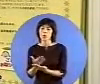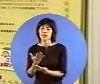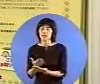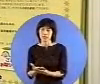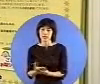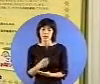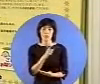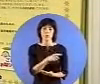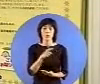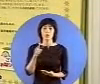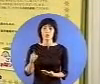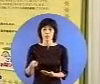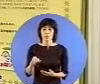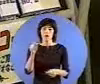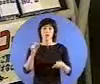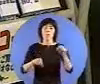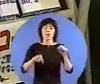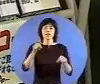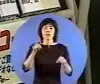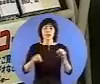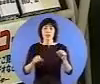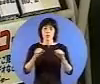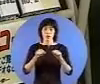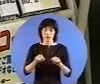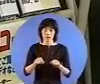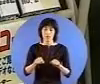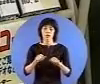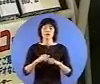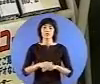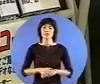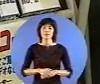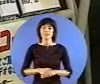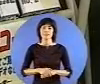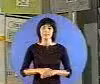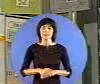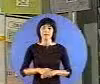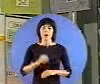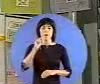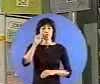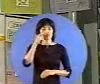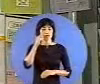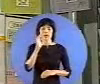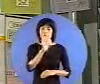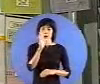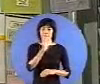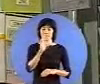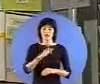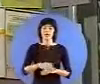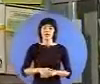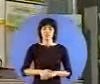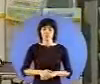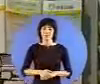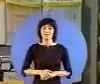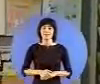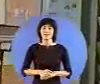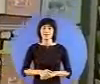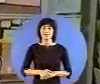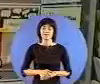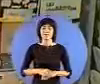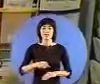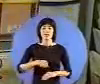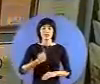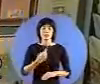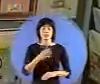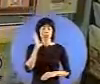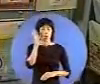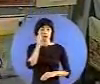同士をコーディネートしてくれるんです。ボランティアといっても難しいことではないんですよ。自分の趣味や